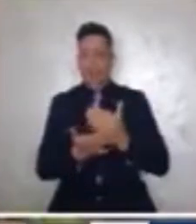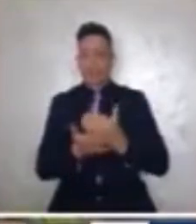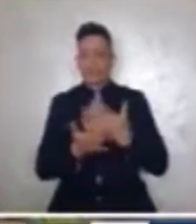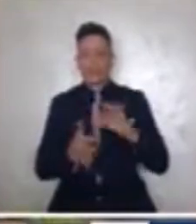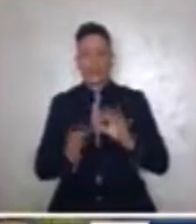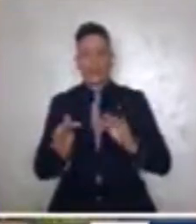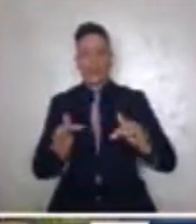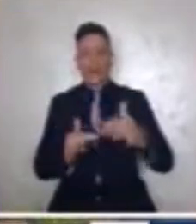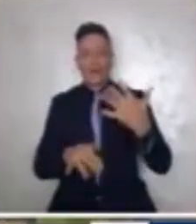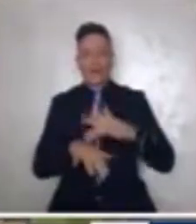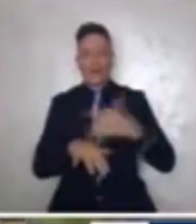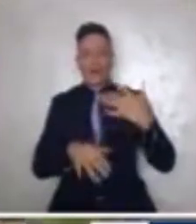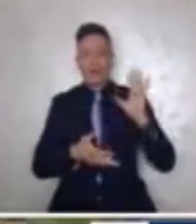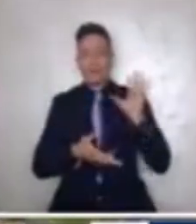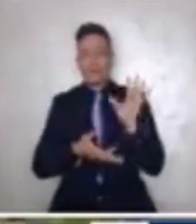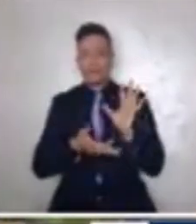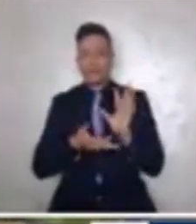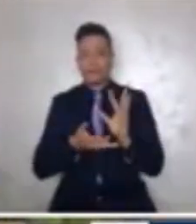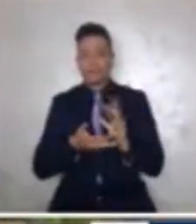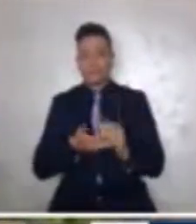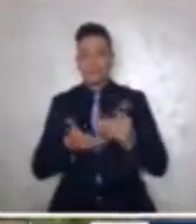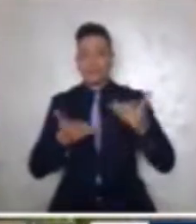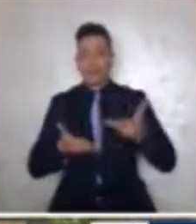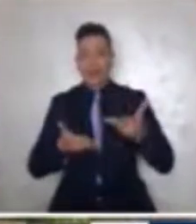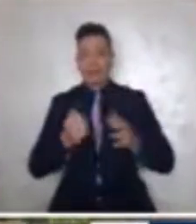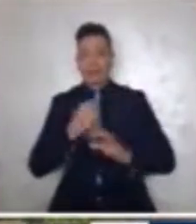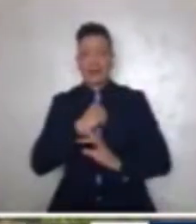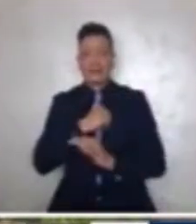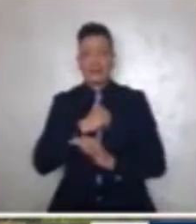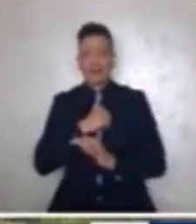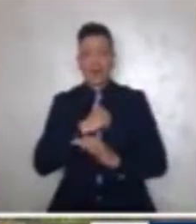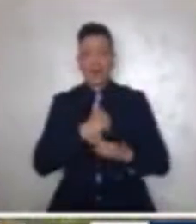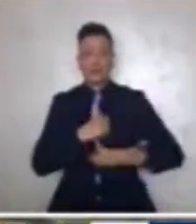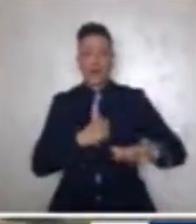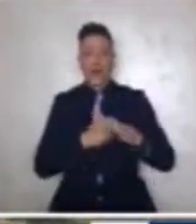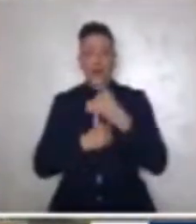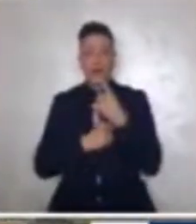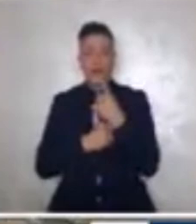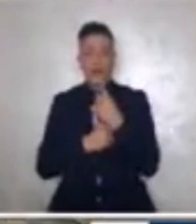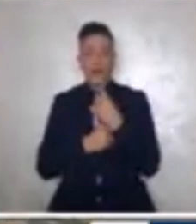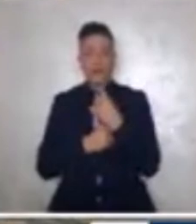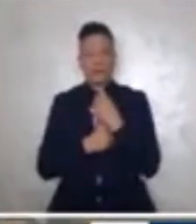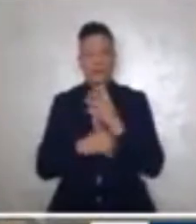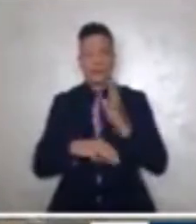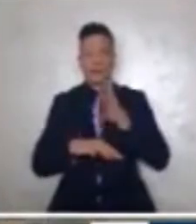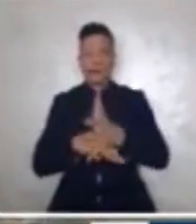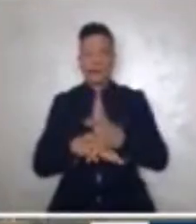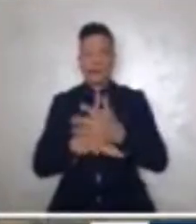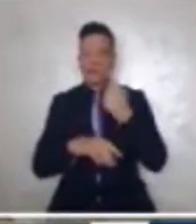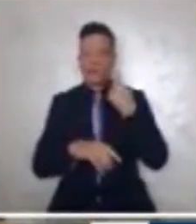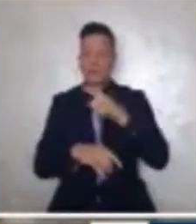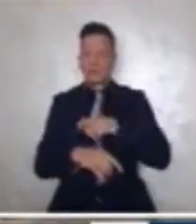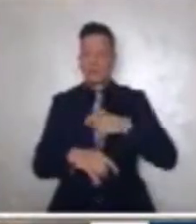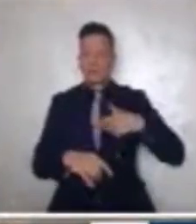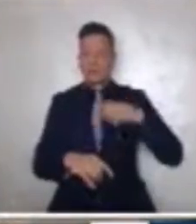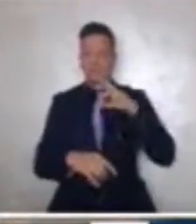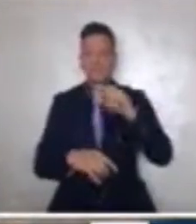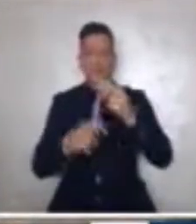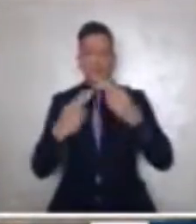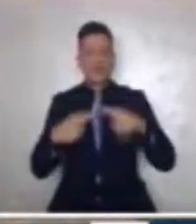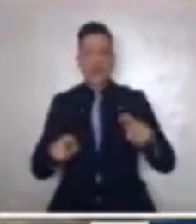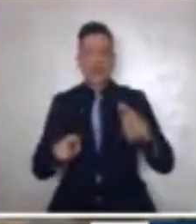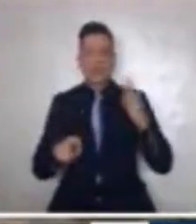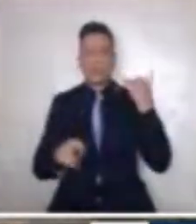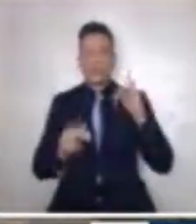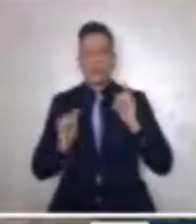tutta la regione le pesanti restrizioni della zona rossa fra le misure decise dal sindaco c'era il divieto assoluto di circolazione dei